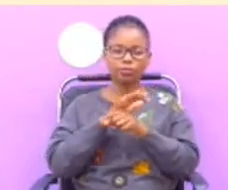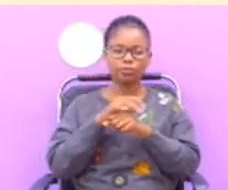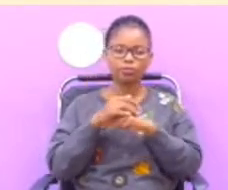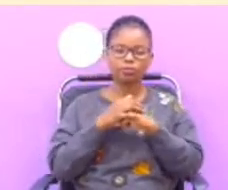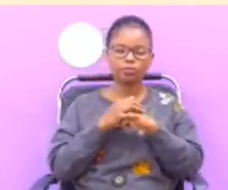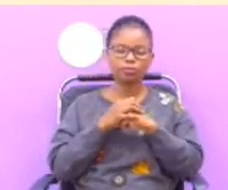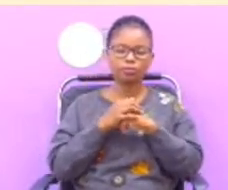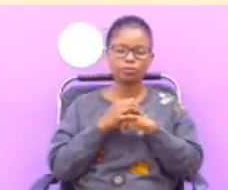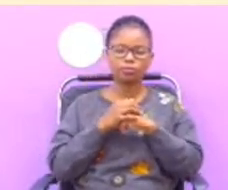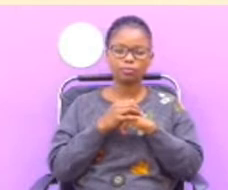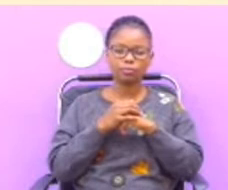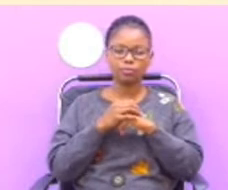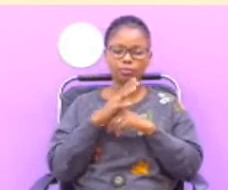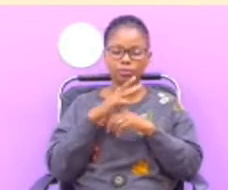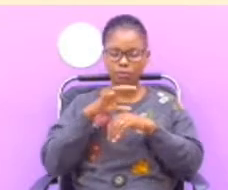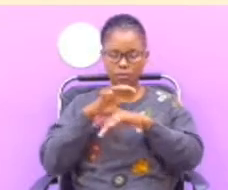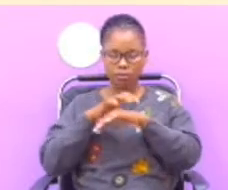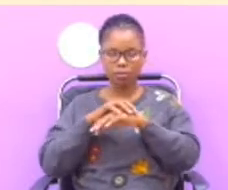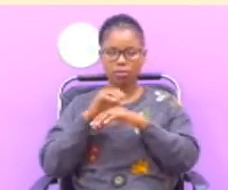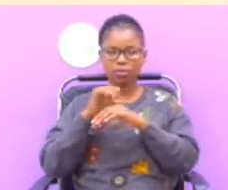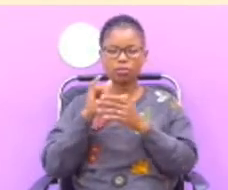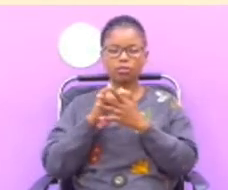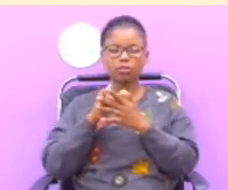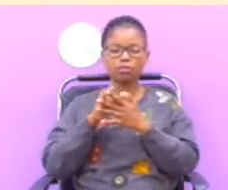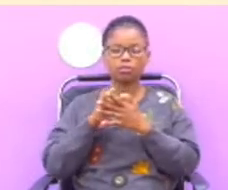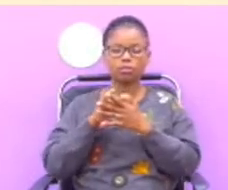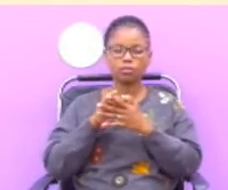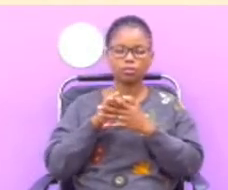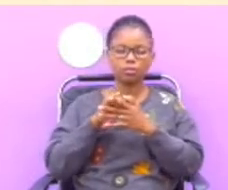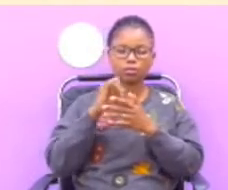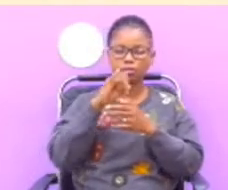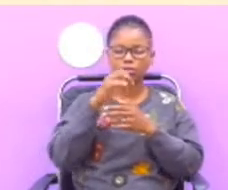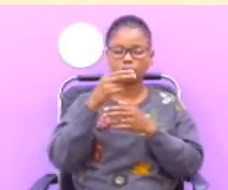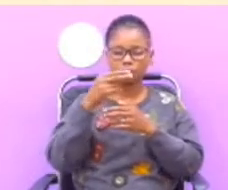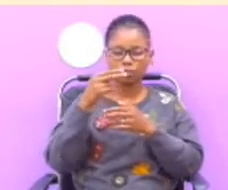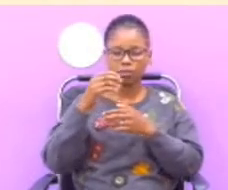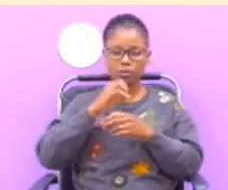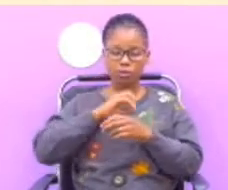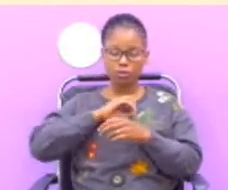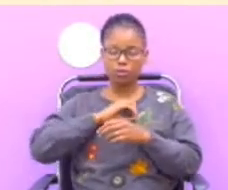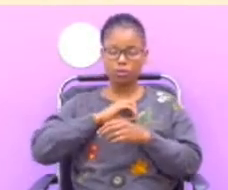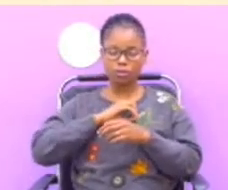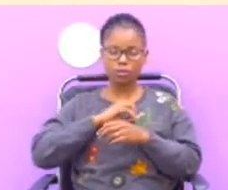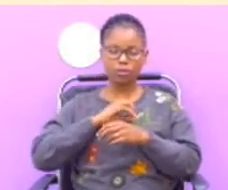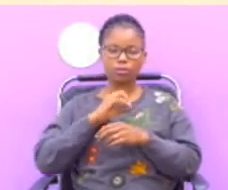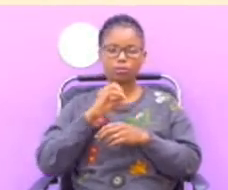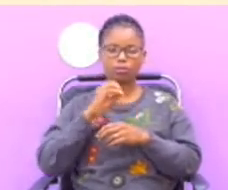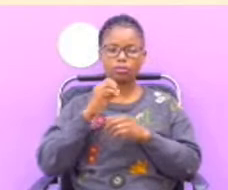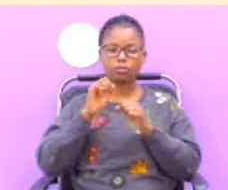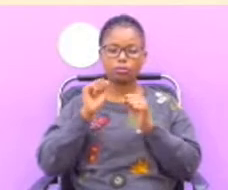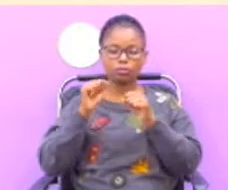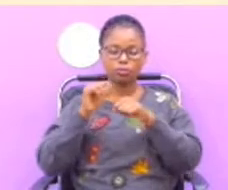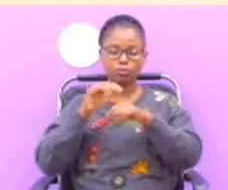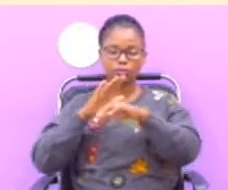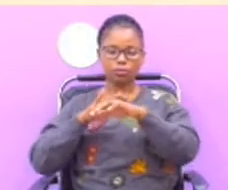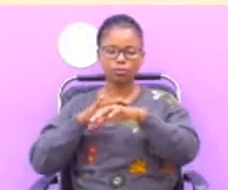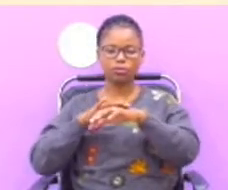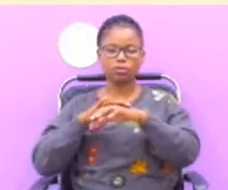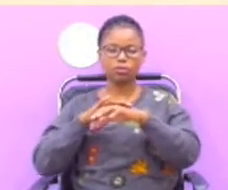nĩ gũkorwo mwathani Jehova o we mwene mbũtũ cia ita-rĩ nĩwe ũhutagia bũrũri